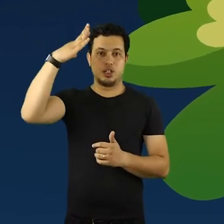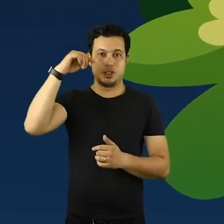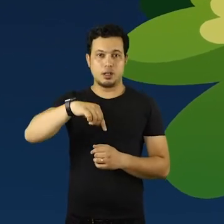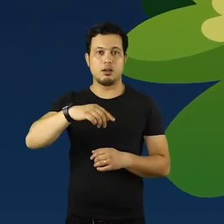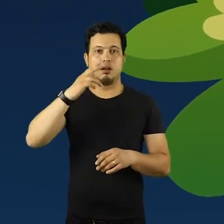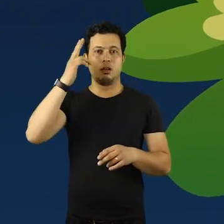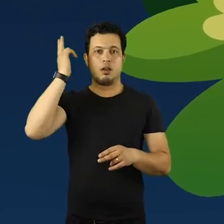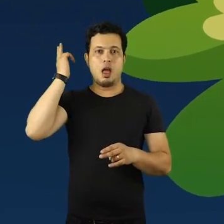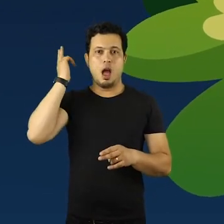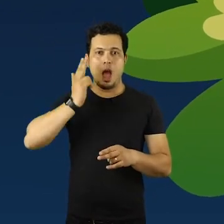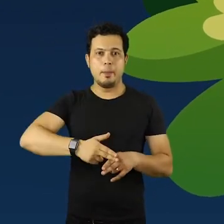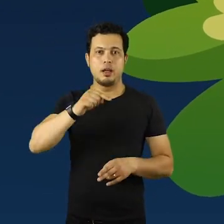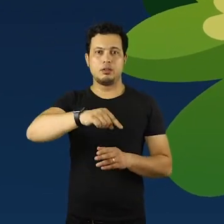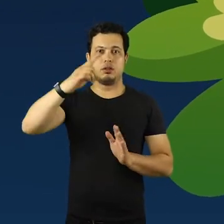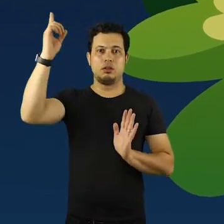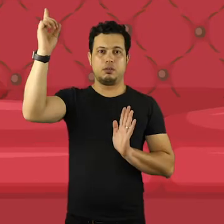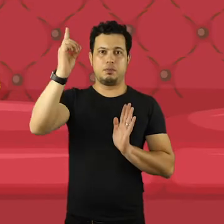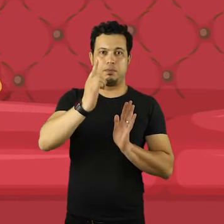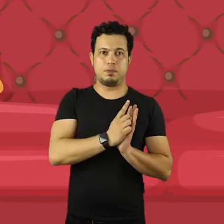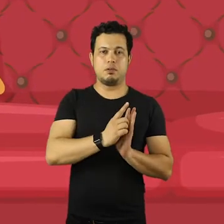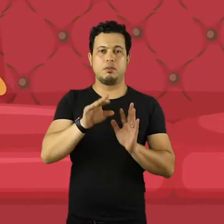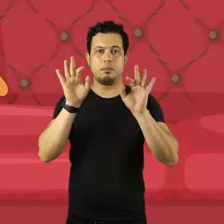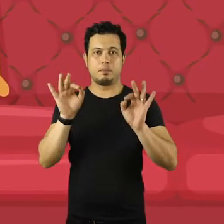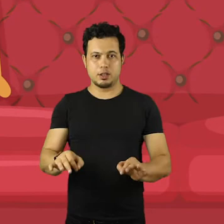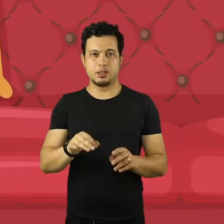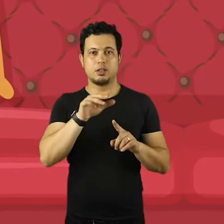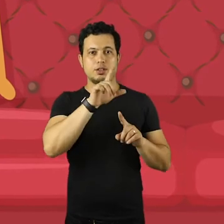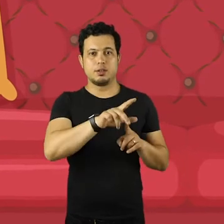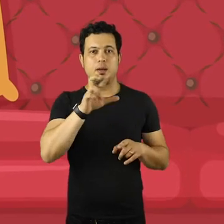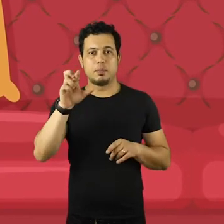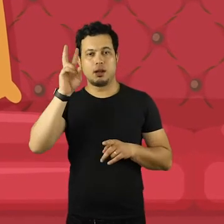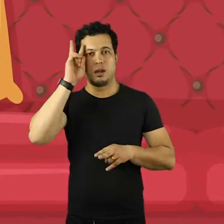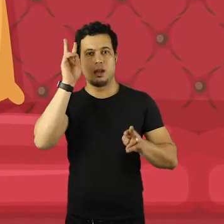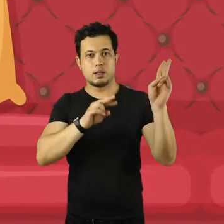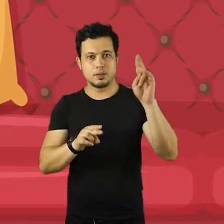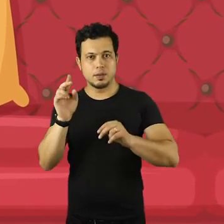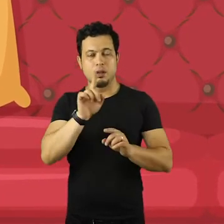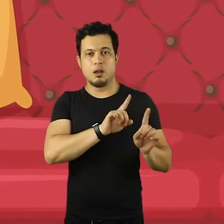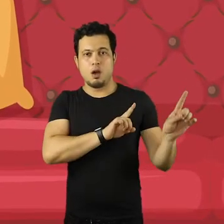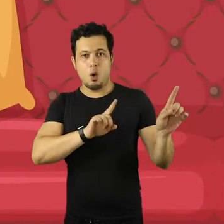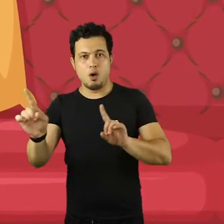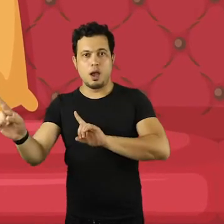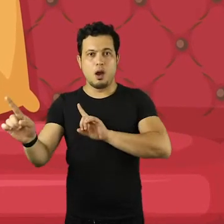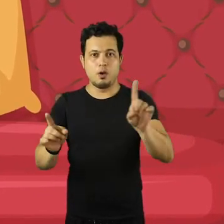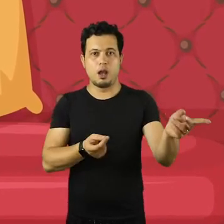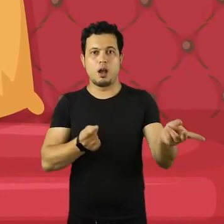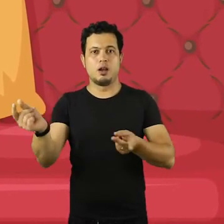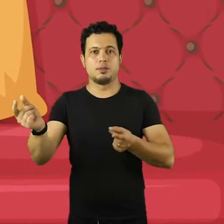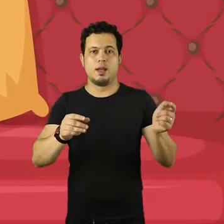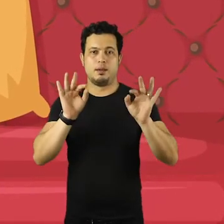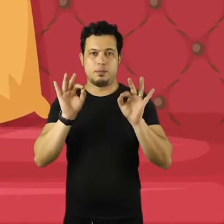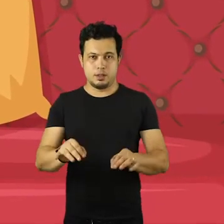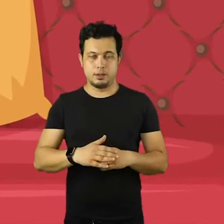aniden onlara doğru gelmeye başladı. Pınar ile Çınar endişeyle bir oraya bir buraya kaçıyorlardı.